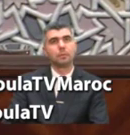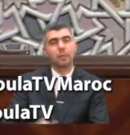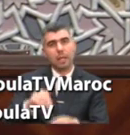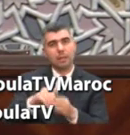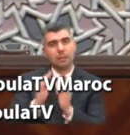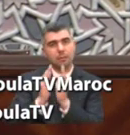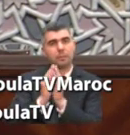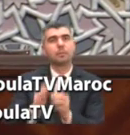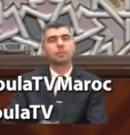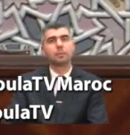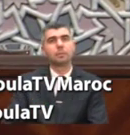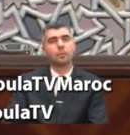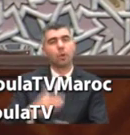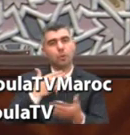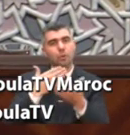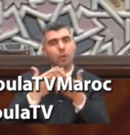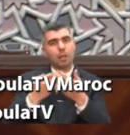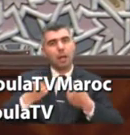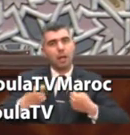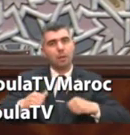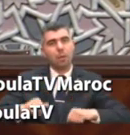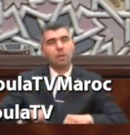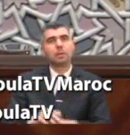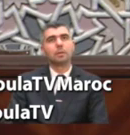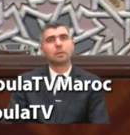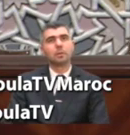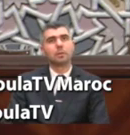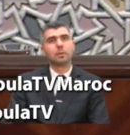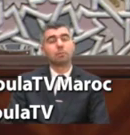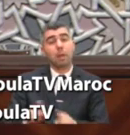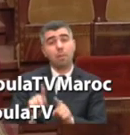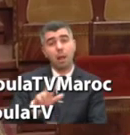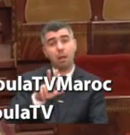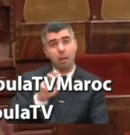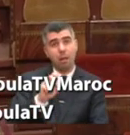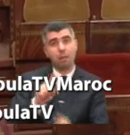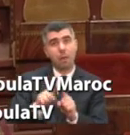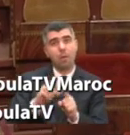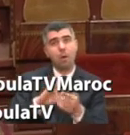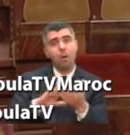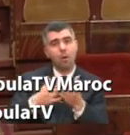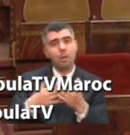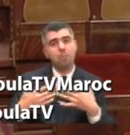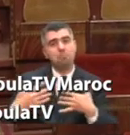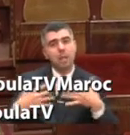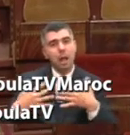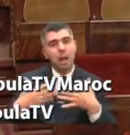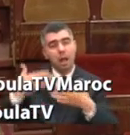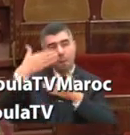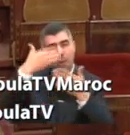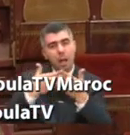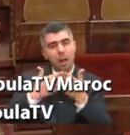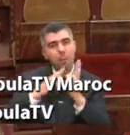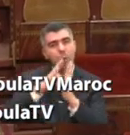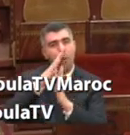العدالة والتنمية. شكرا السيد الرئيس. السيد الوزير، نحن نعلم بأن الفنانين المغاربة هم يعني لهم إضافة